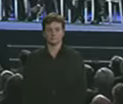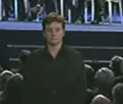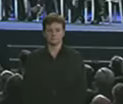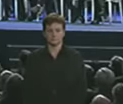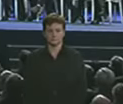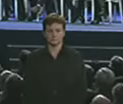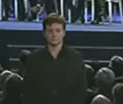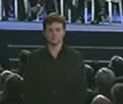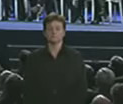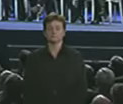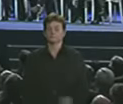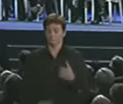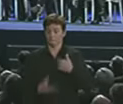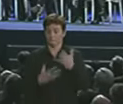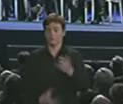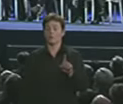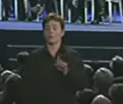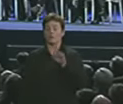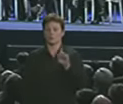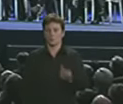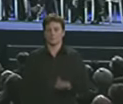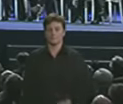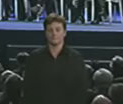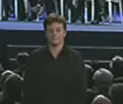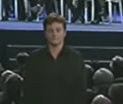Parce que je veux poser une question.